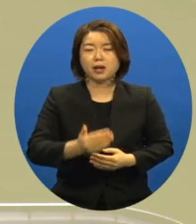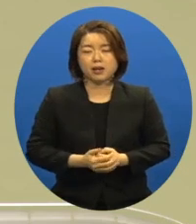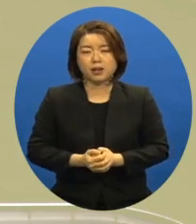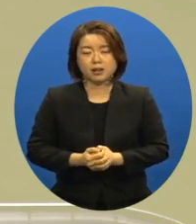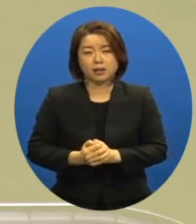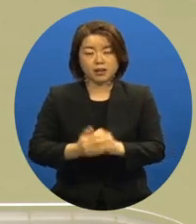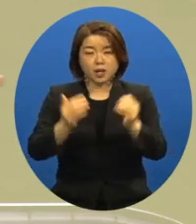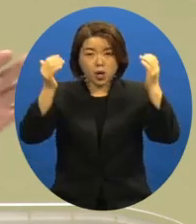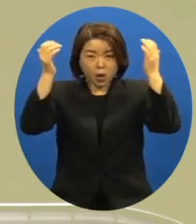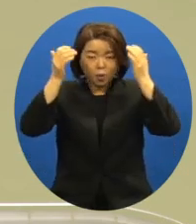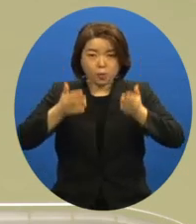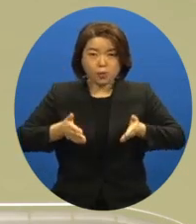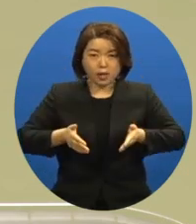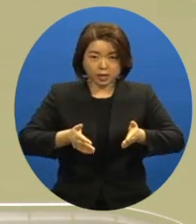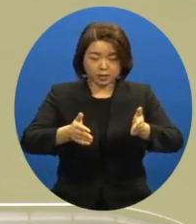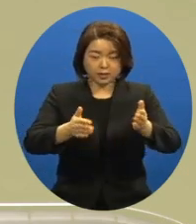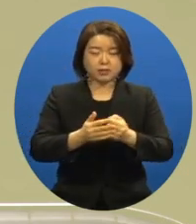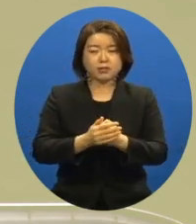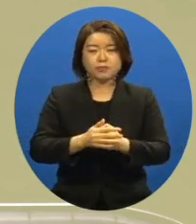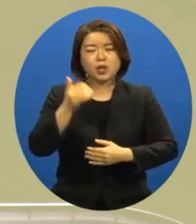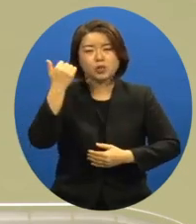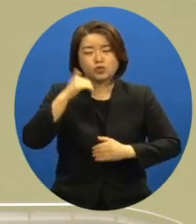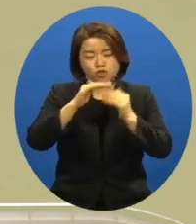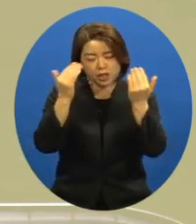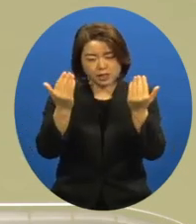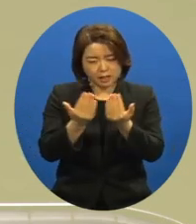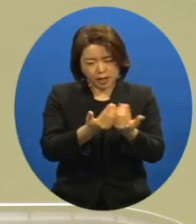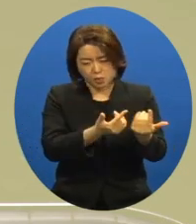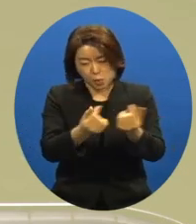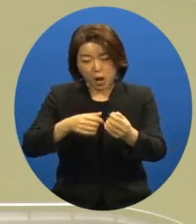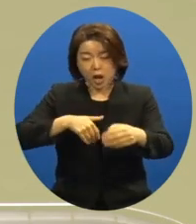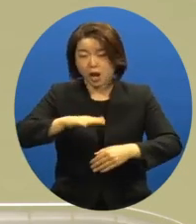길은 누구나 다 갈 수 있는 게 아닙니다.